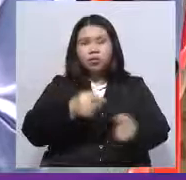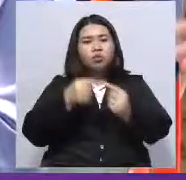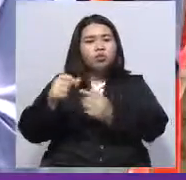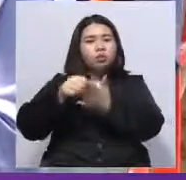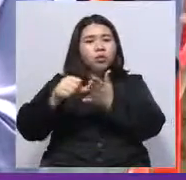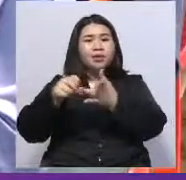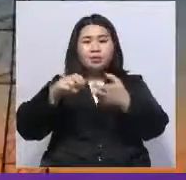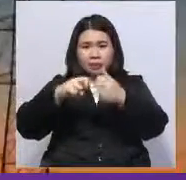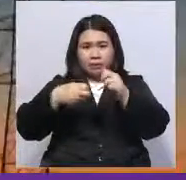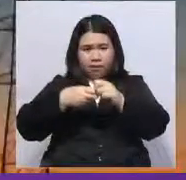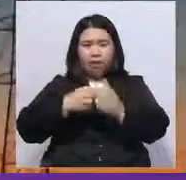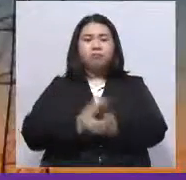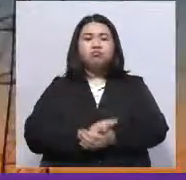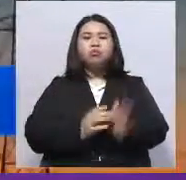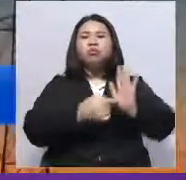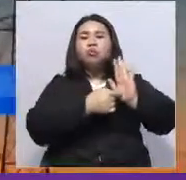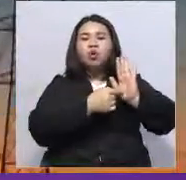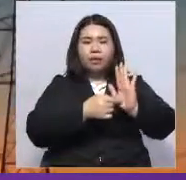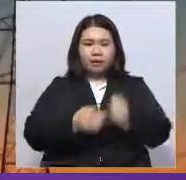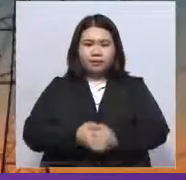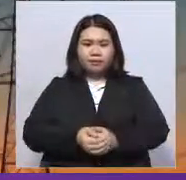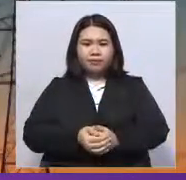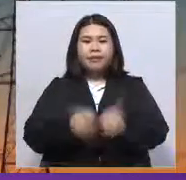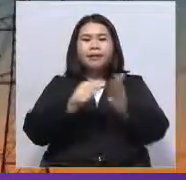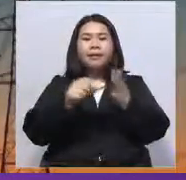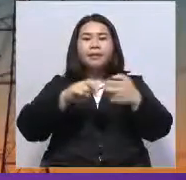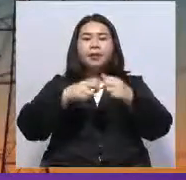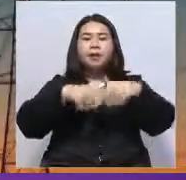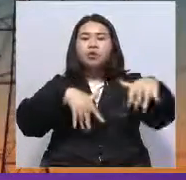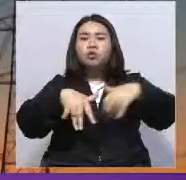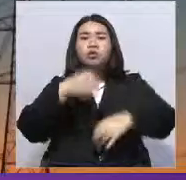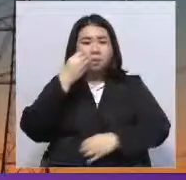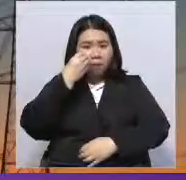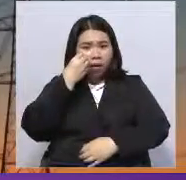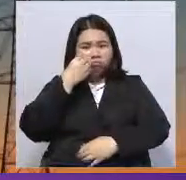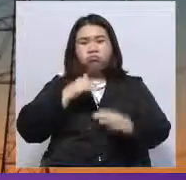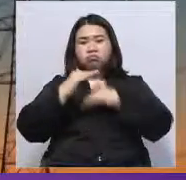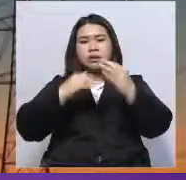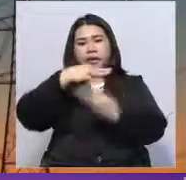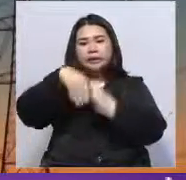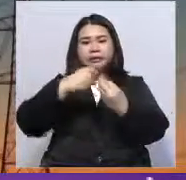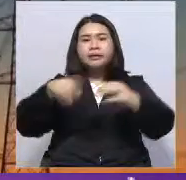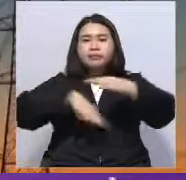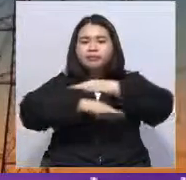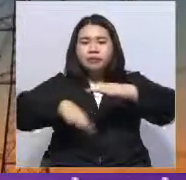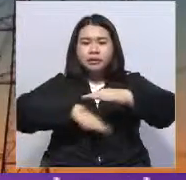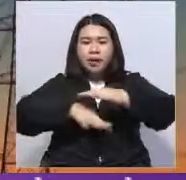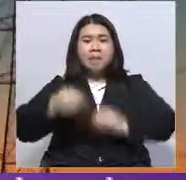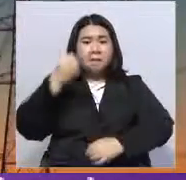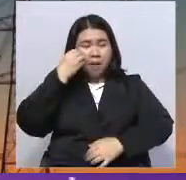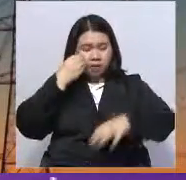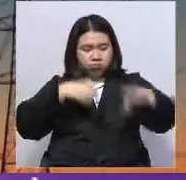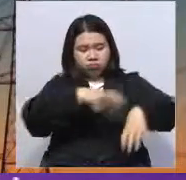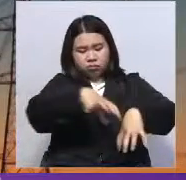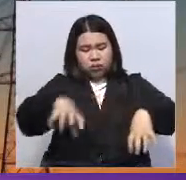การแก้ไขปัญหาอย่างโครงการเพื่อใช้ในการแก้ไขปัญหาพื้นที่หมู่บ้านพัฒนาเศรษฐกิจฐานรากหมู่บ้านละ